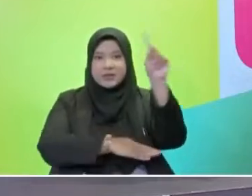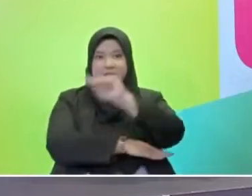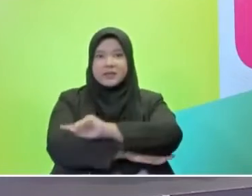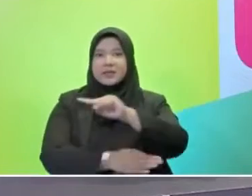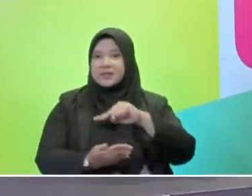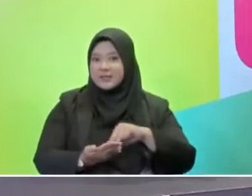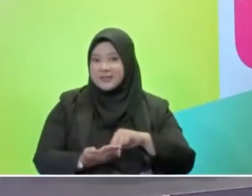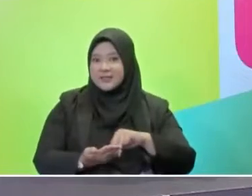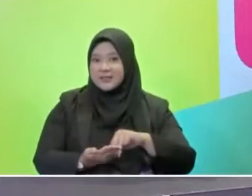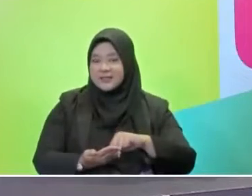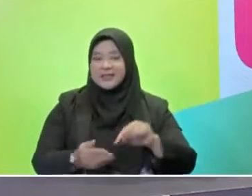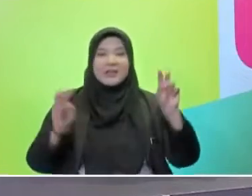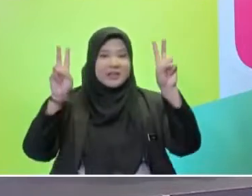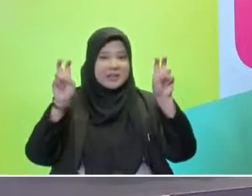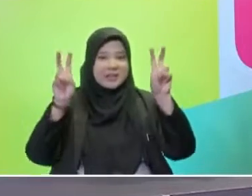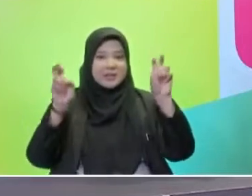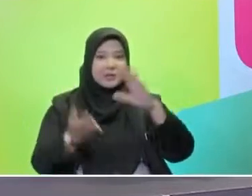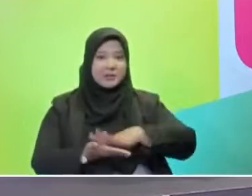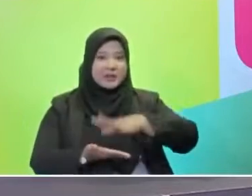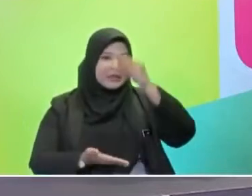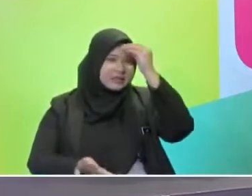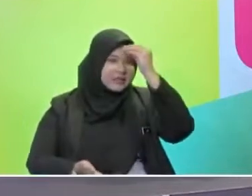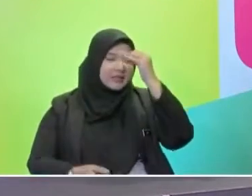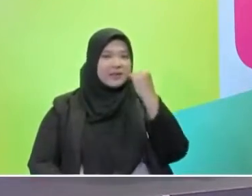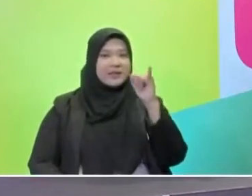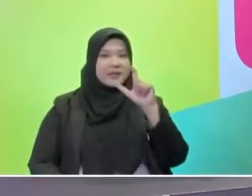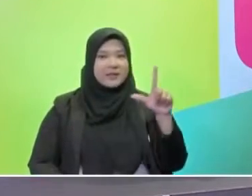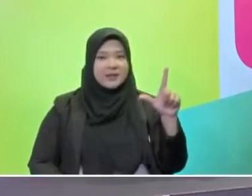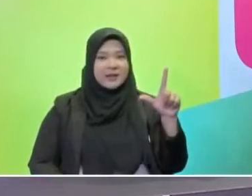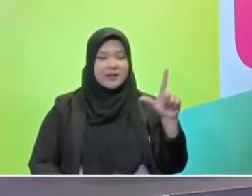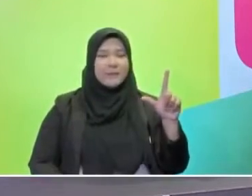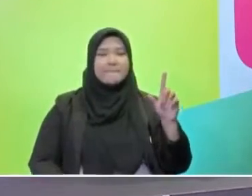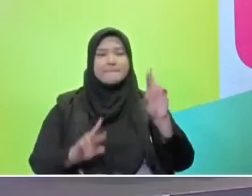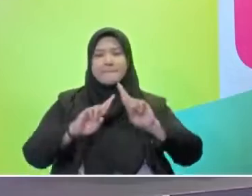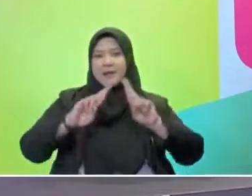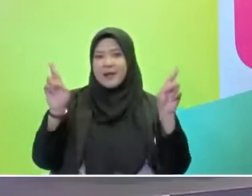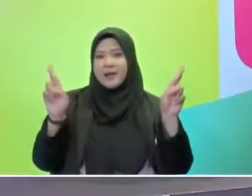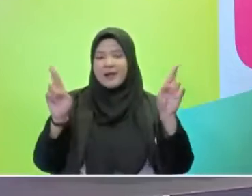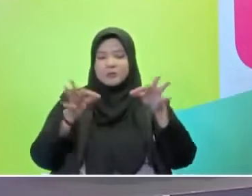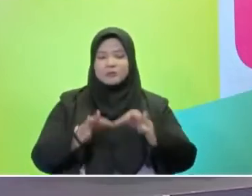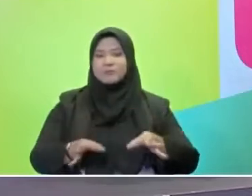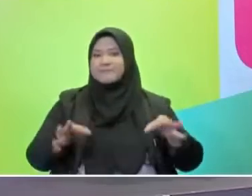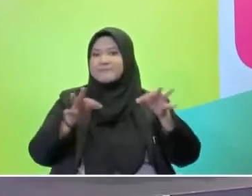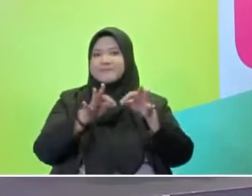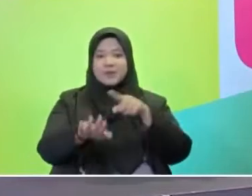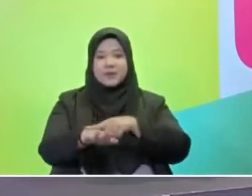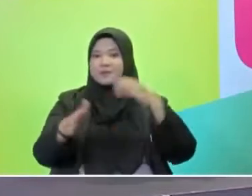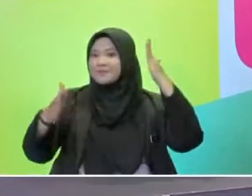Okey. Perayaan itu ada 6 perayaan, 6 jenis perayaan iaitu Aidilfitri,